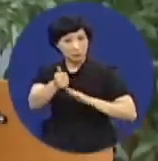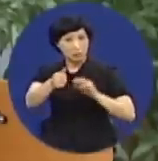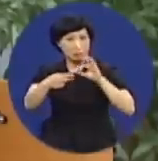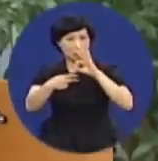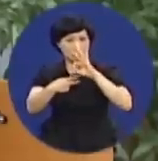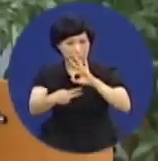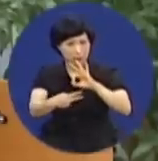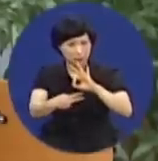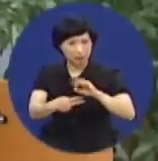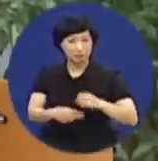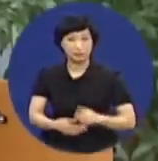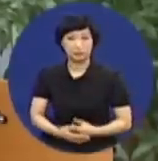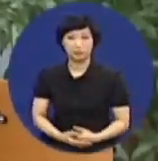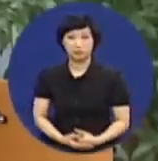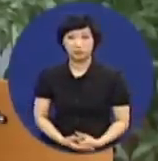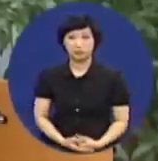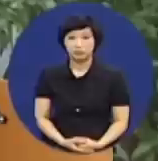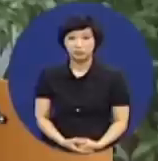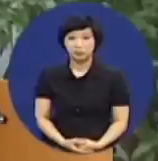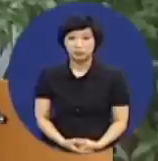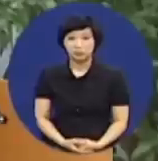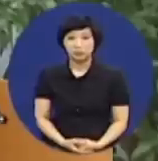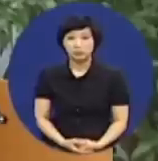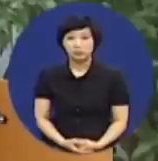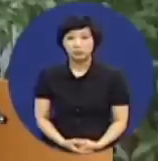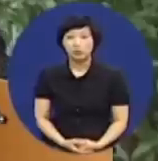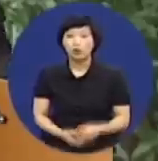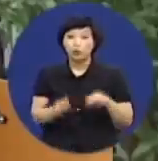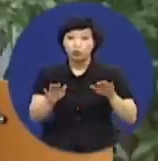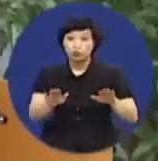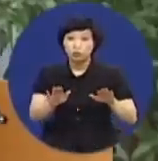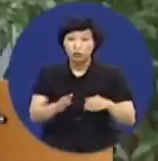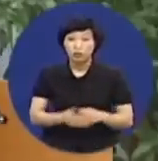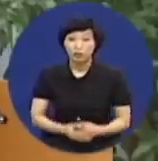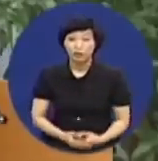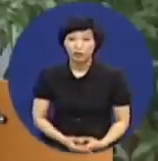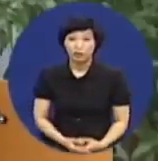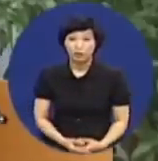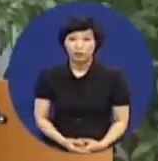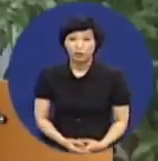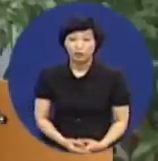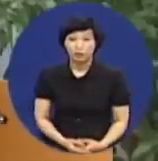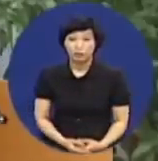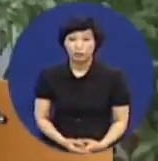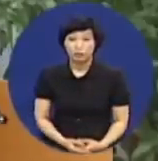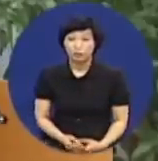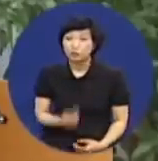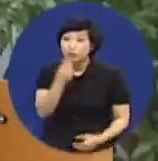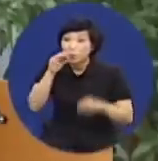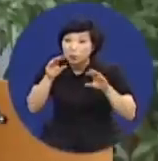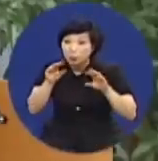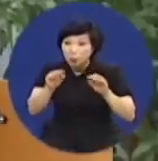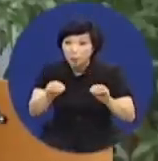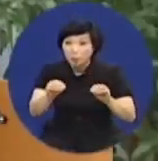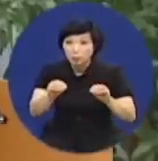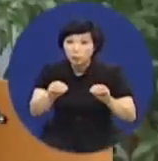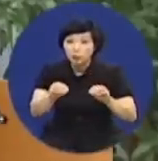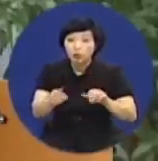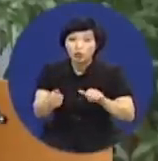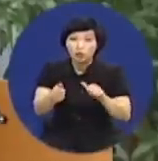は絶対にありません。ところが 息が切れ